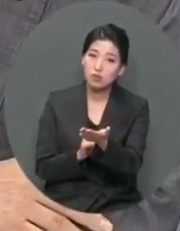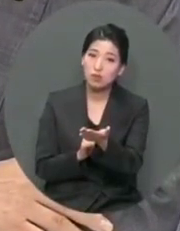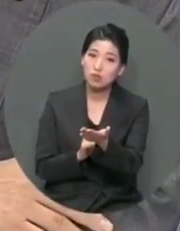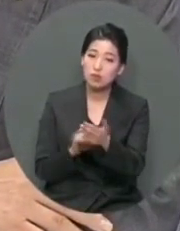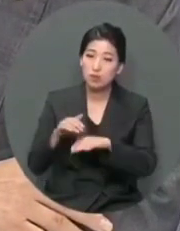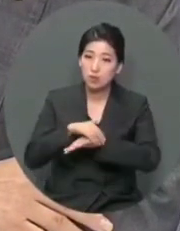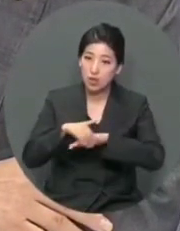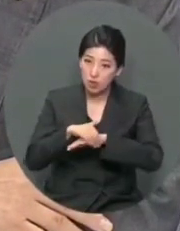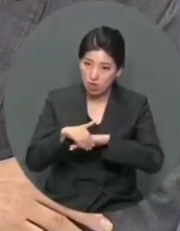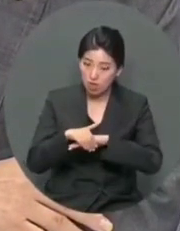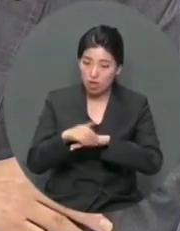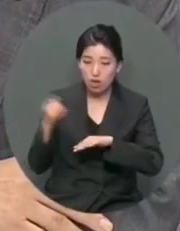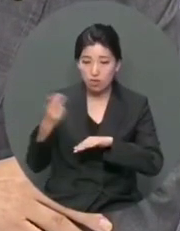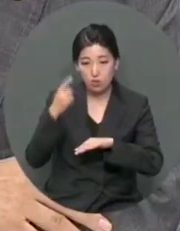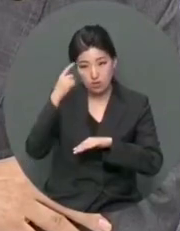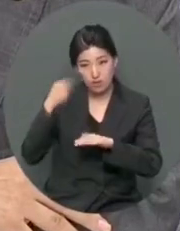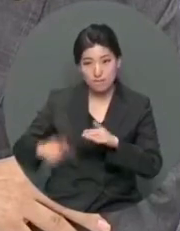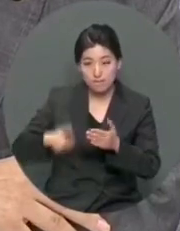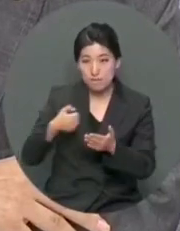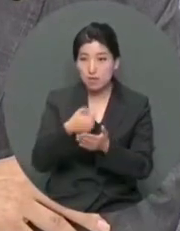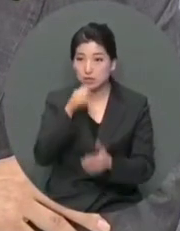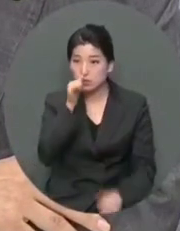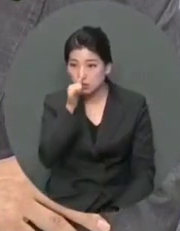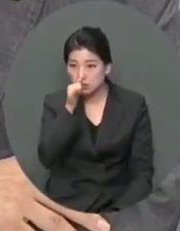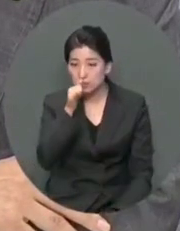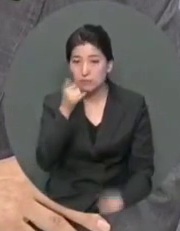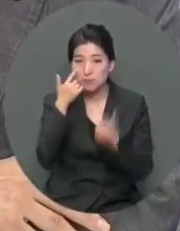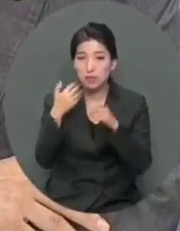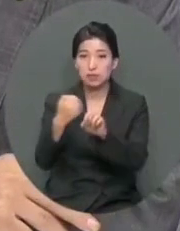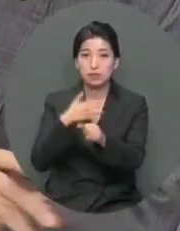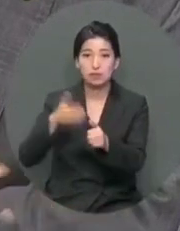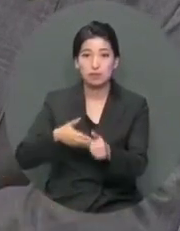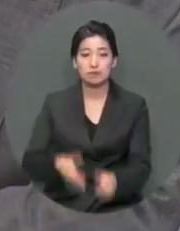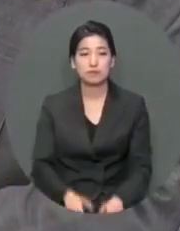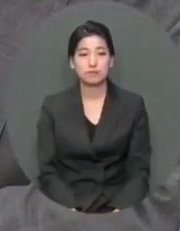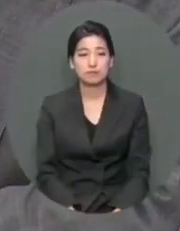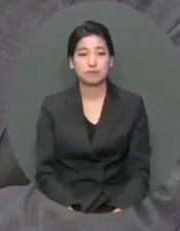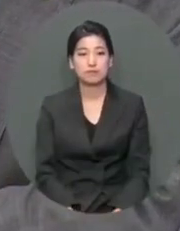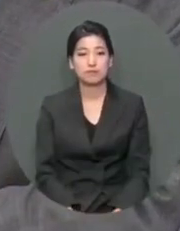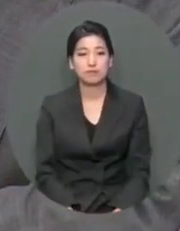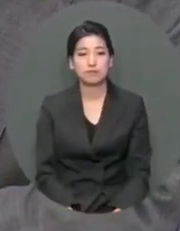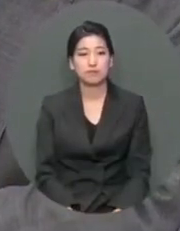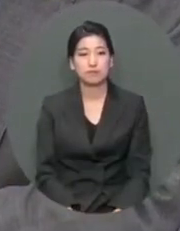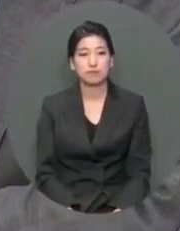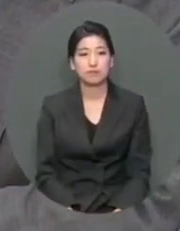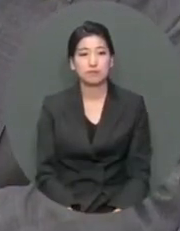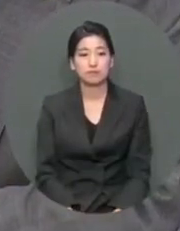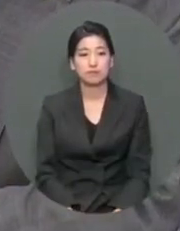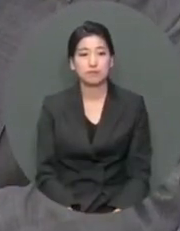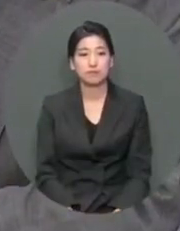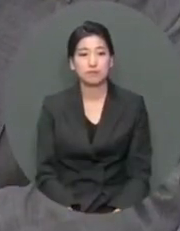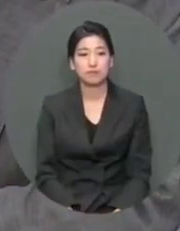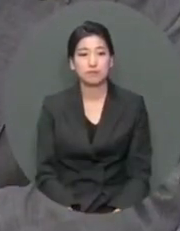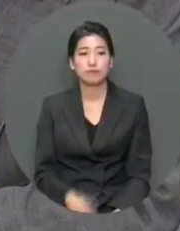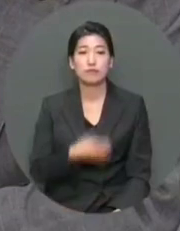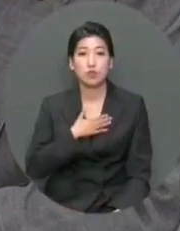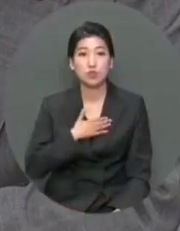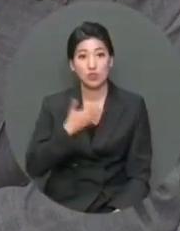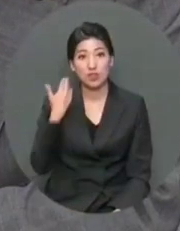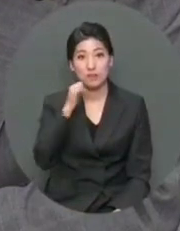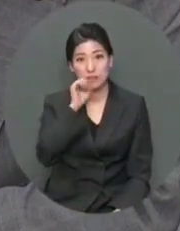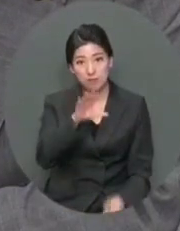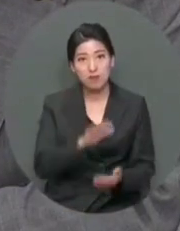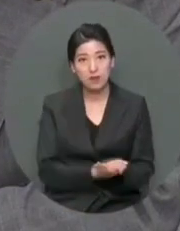계획이나 각오를 좀 확실하게 말씀해 주시기 바랍니다. 저는 앞에서도 뭐 증거 내용 문제의